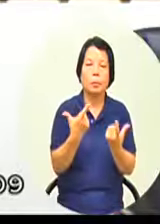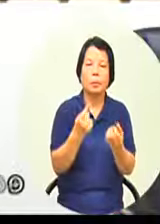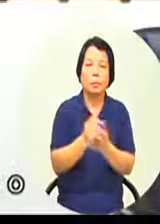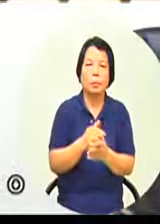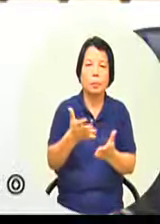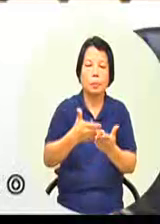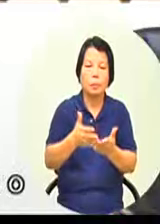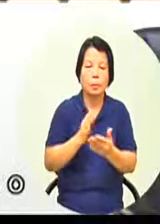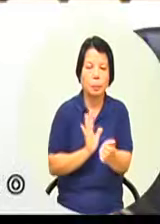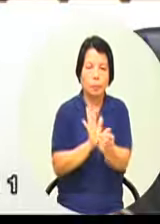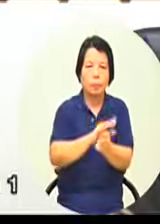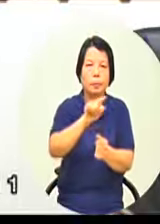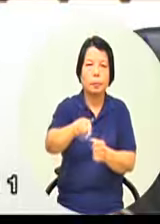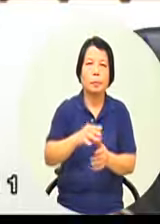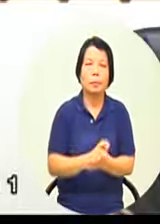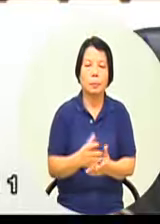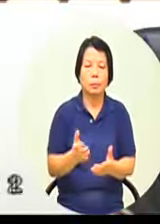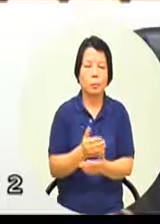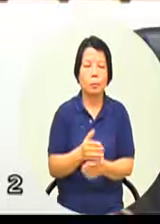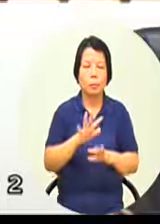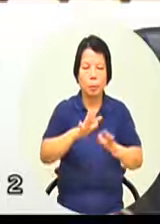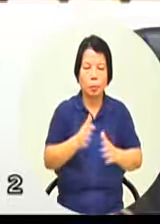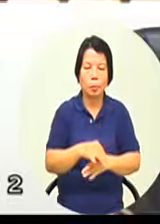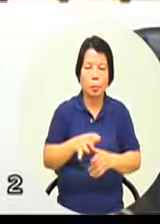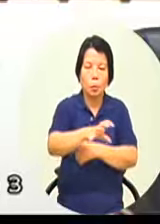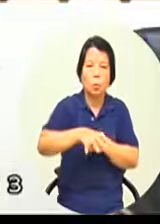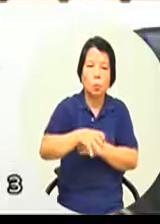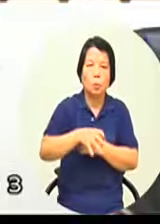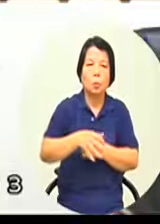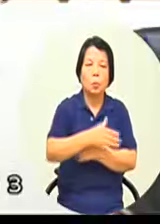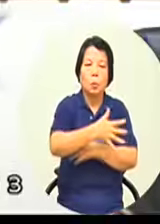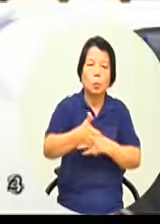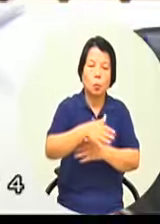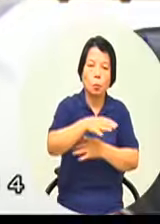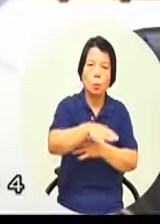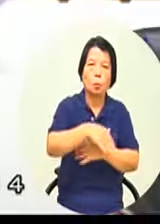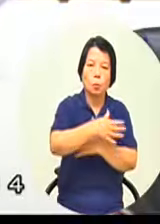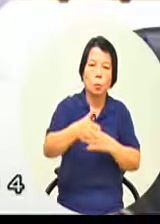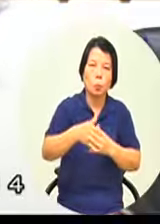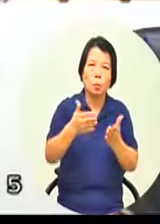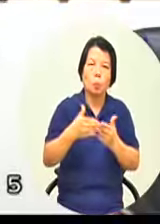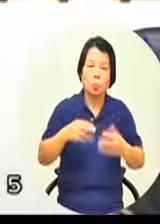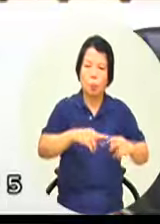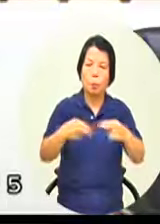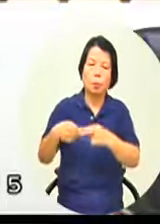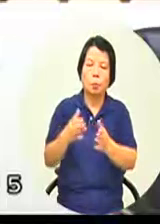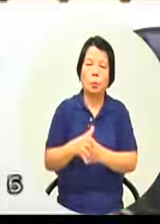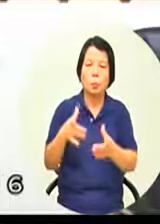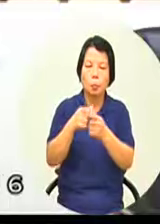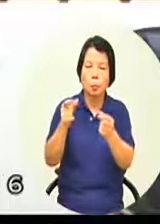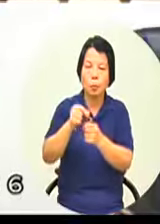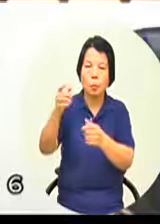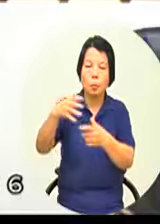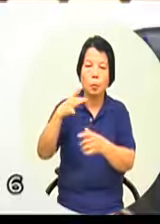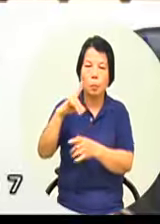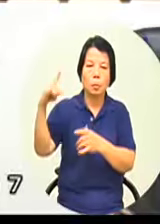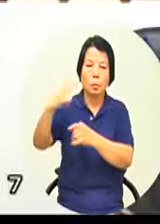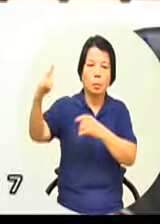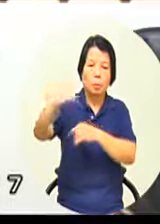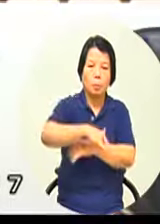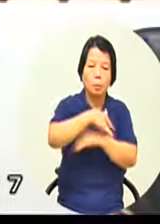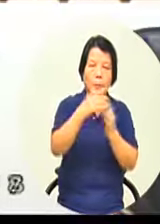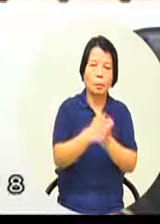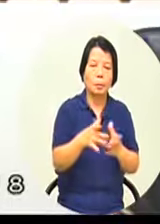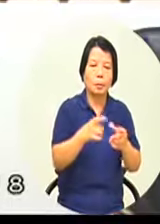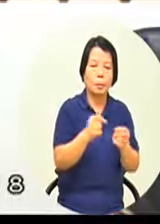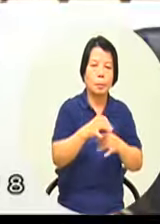非常的鼓励哦。那其实辅导农村社区开辟新客源，那吸引那个日本的背包客哦，然后日商公司及那